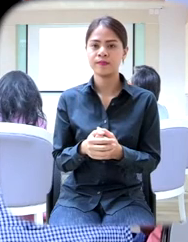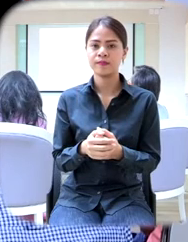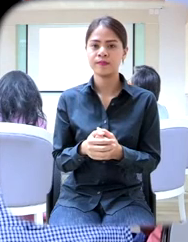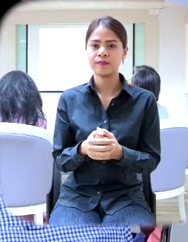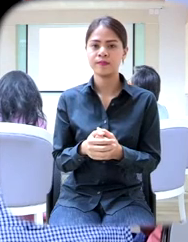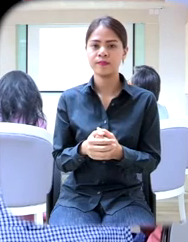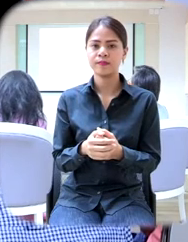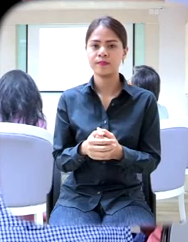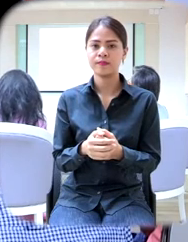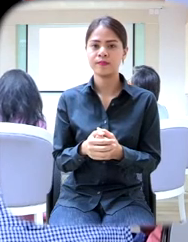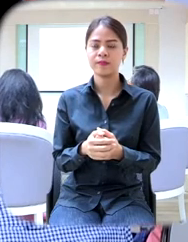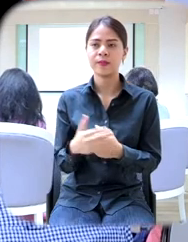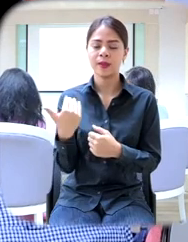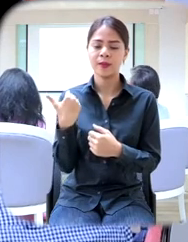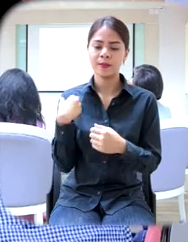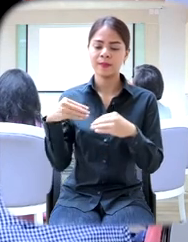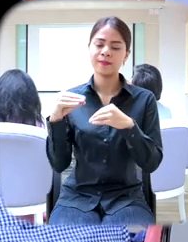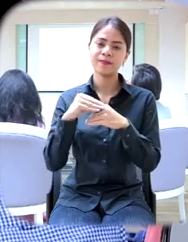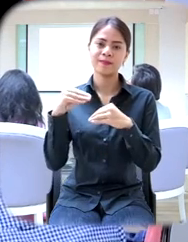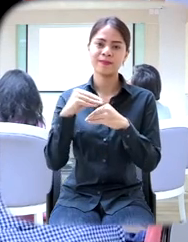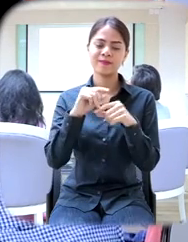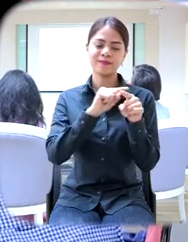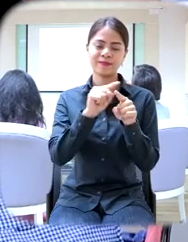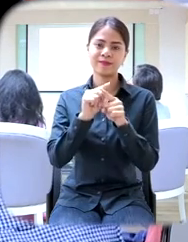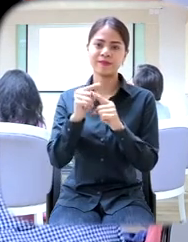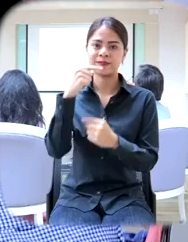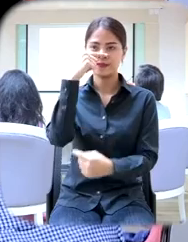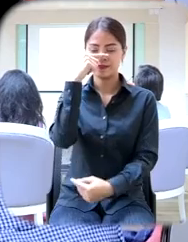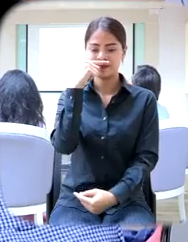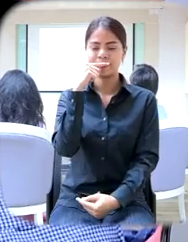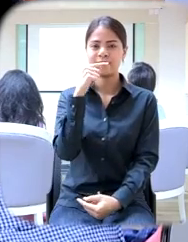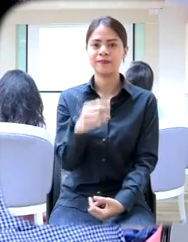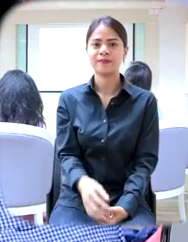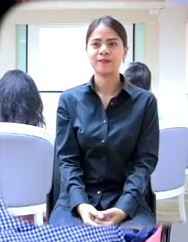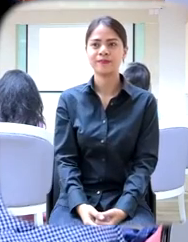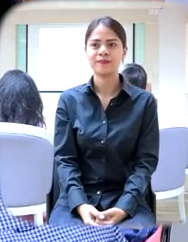เพิ่มเติมเป็นภาษาไทย So I thank you very much